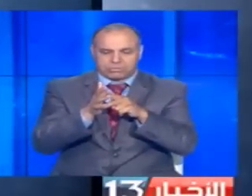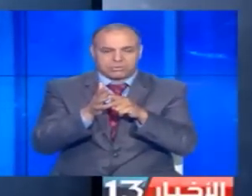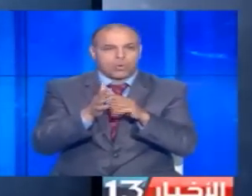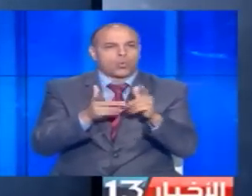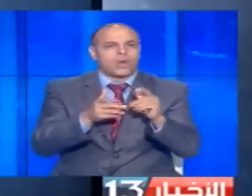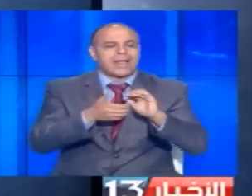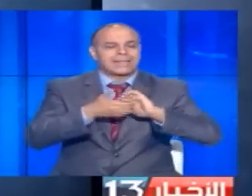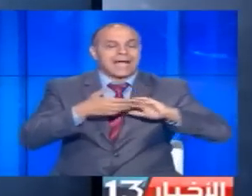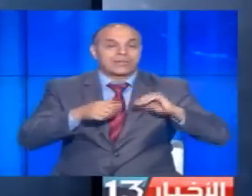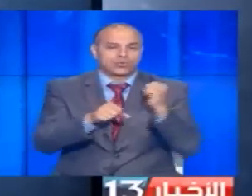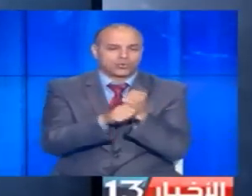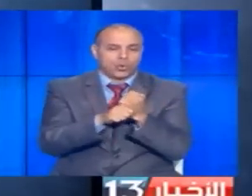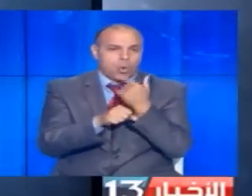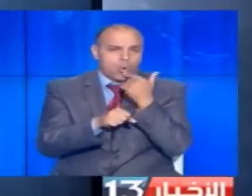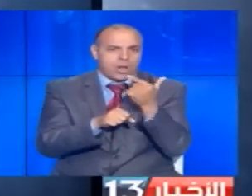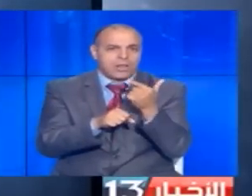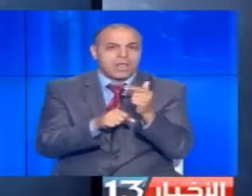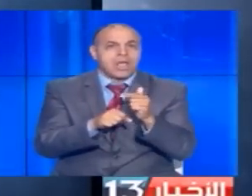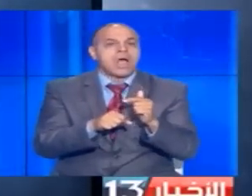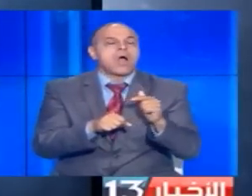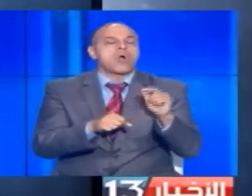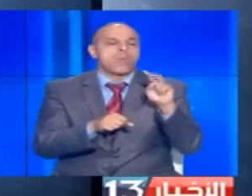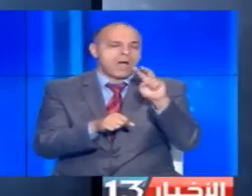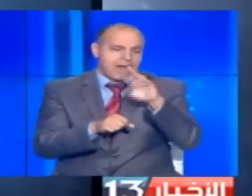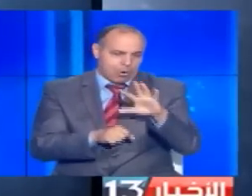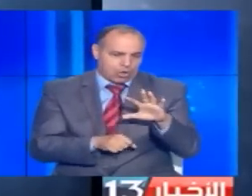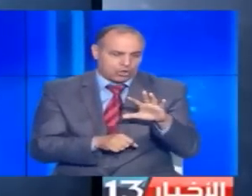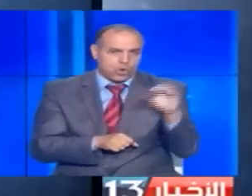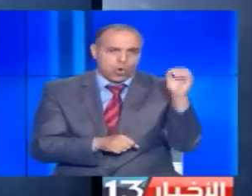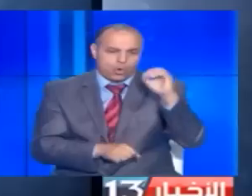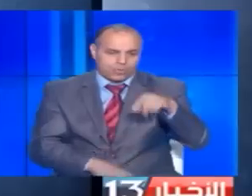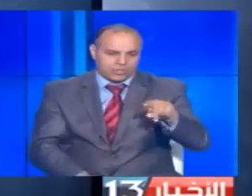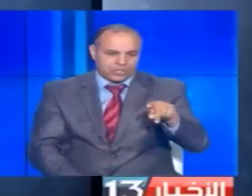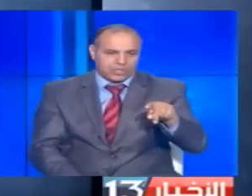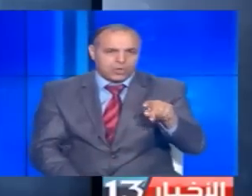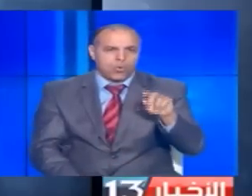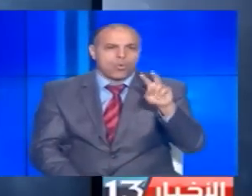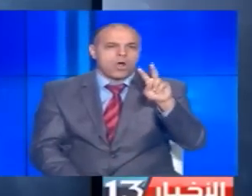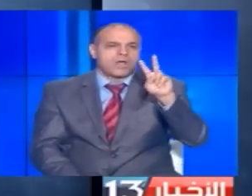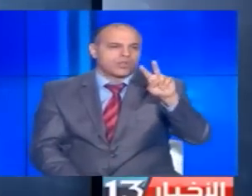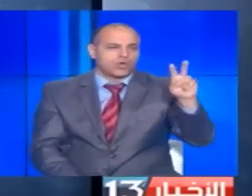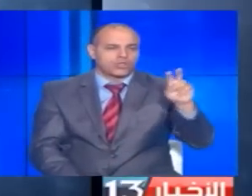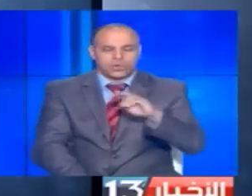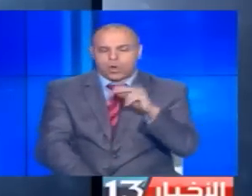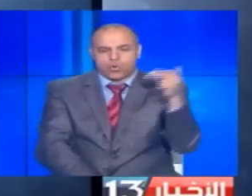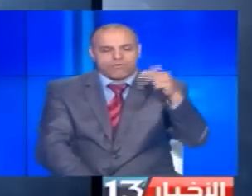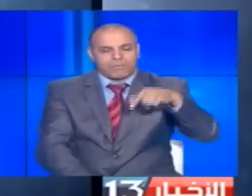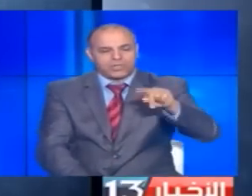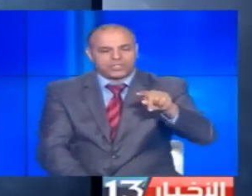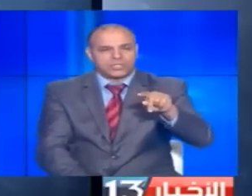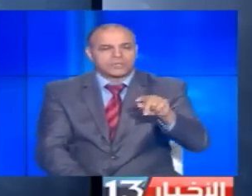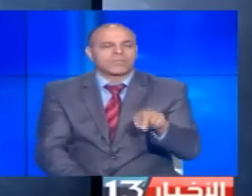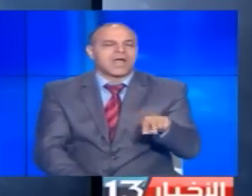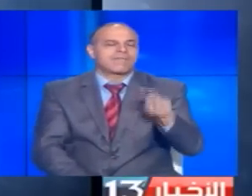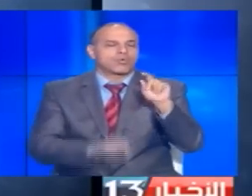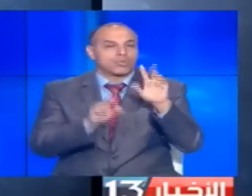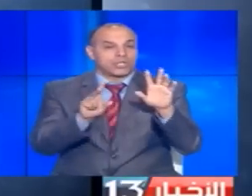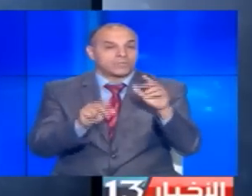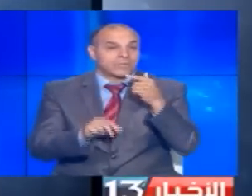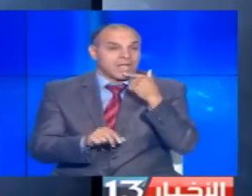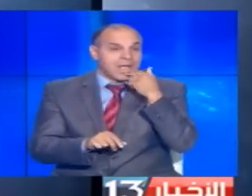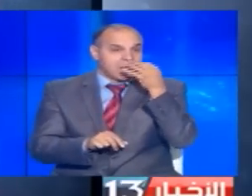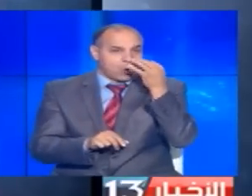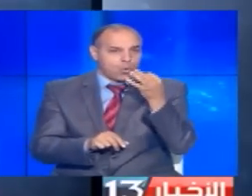قبل الاتحاد العام التونسي للشغل يومي 24 من أكتوبر الجاري والثاني 22 من نوفمبر 2018،